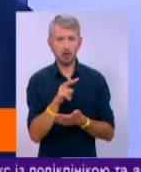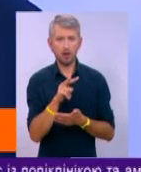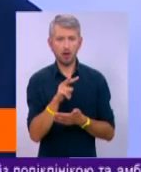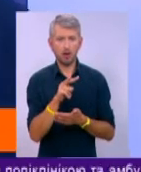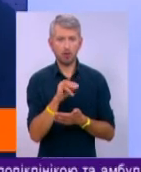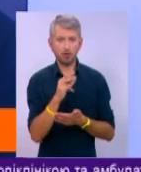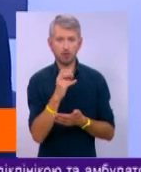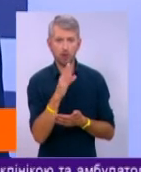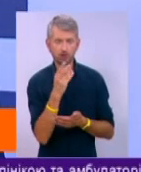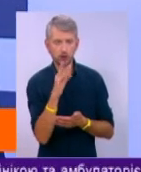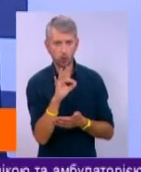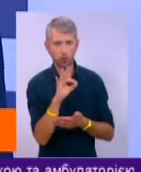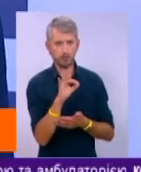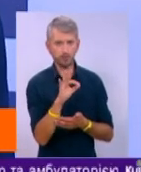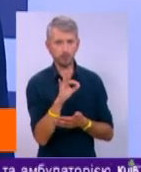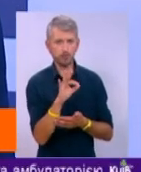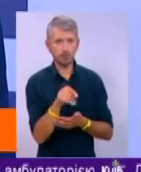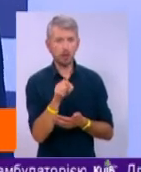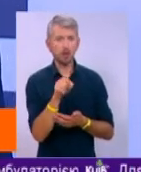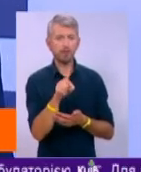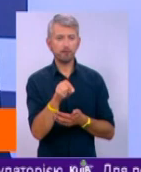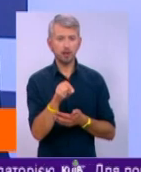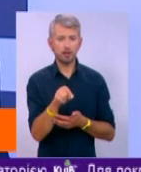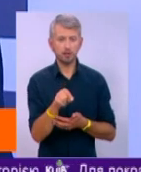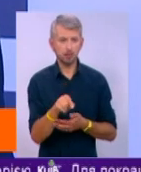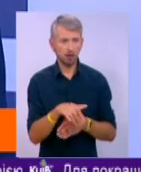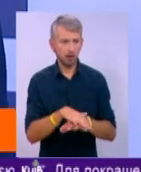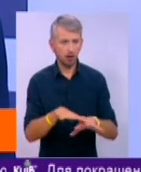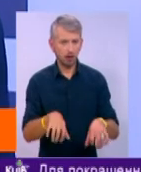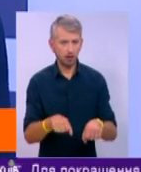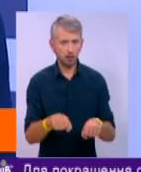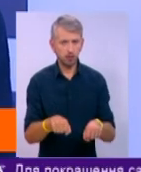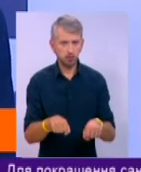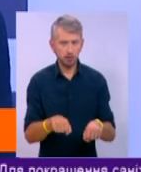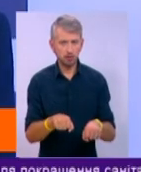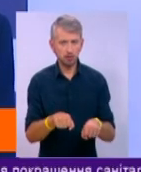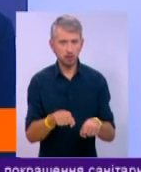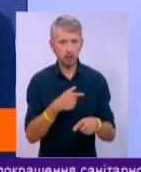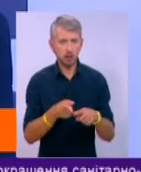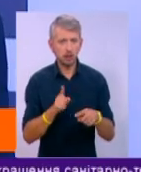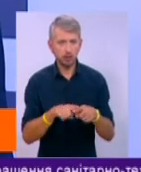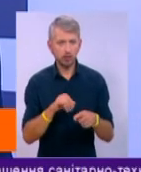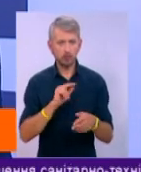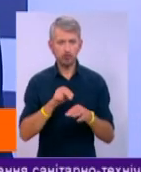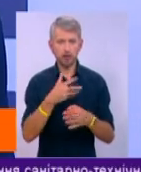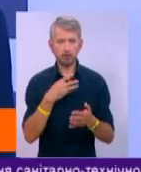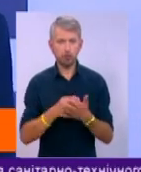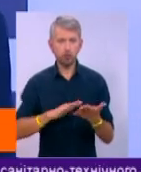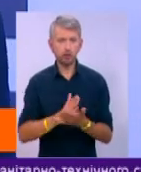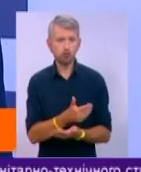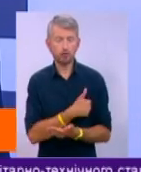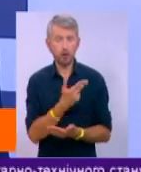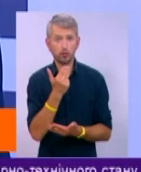яким є Лукашенко, він взяв все в свій кулак, як то кажуть, і через свою політичну волю,